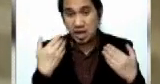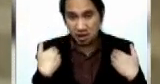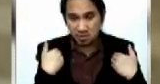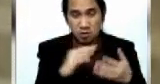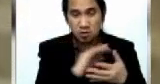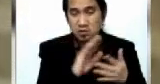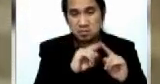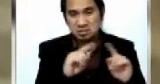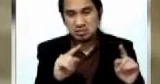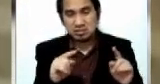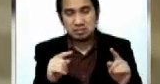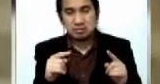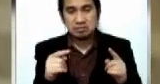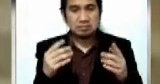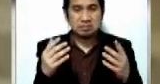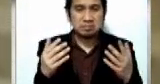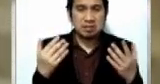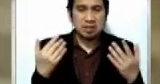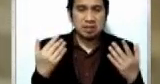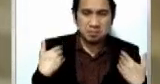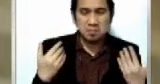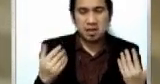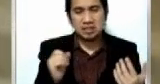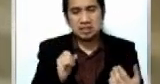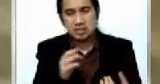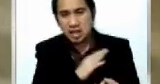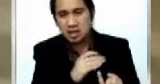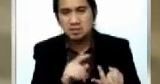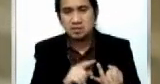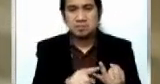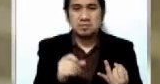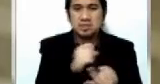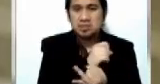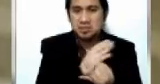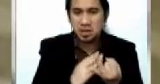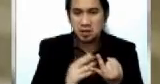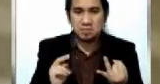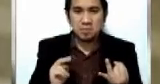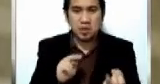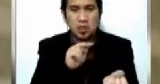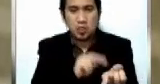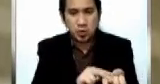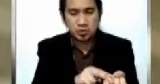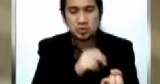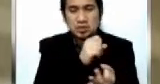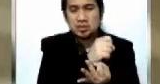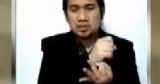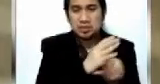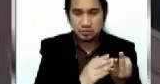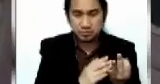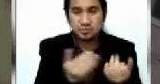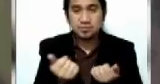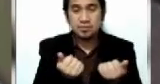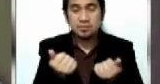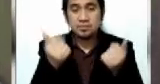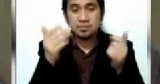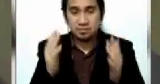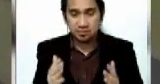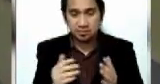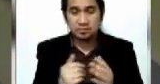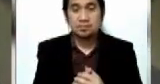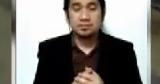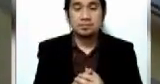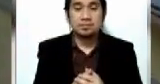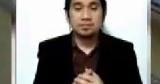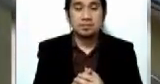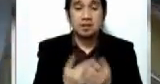mga residente, mayroong ilang nurses, tapos ilang administrative personnel. Bawal na ang walk-in